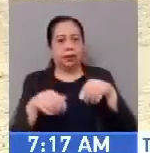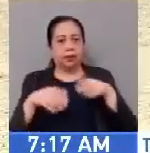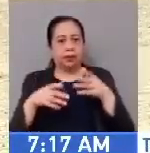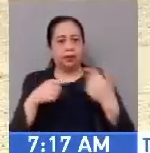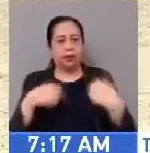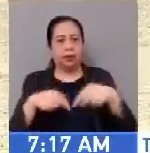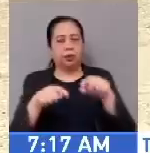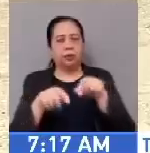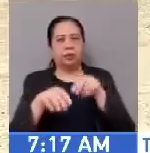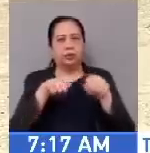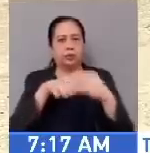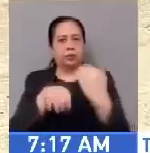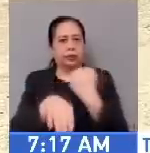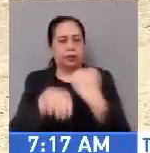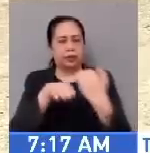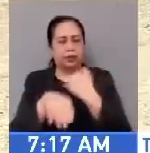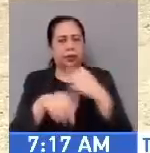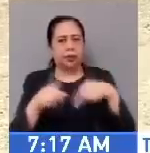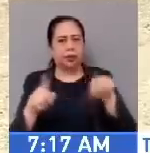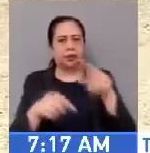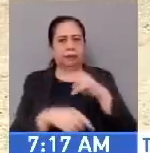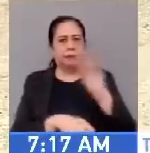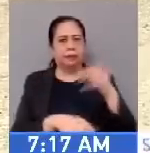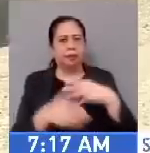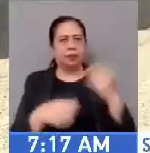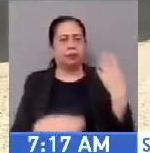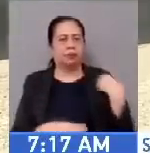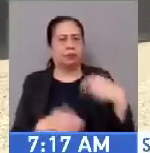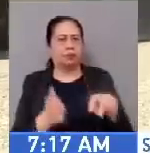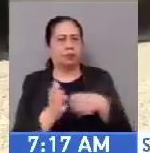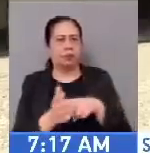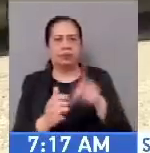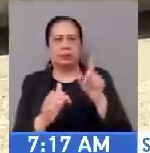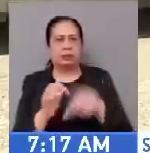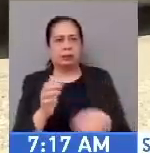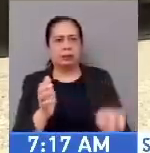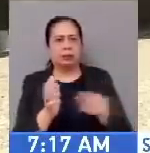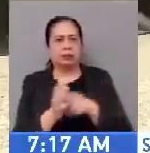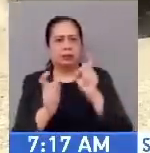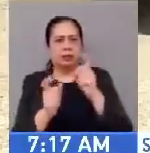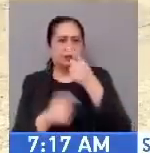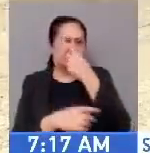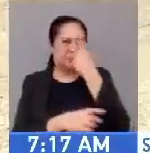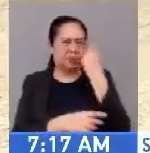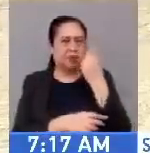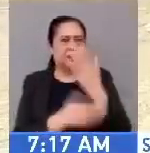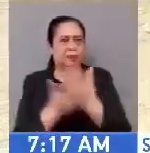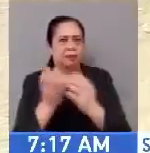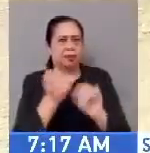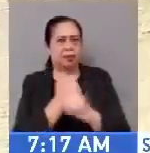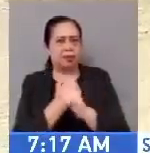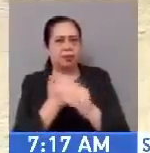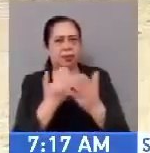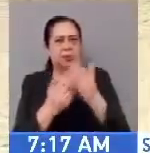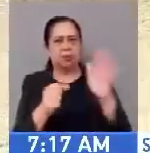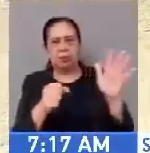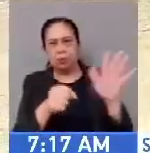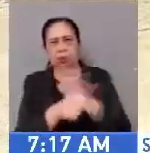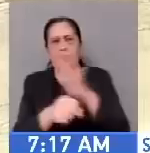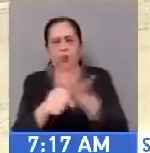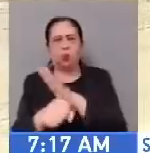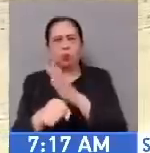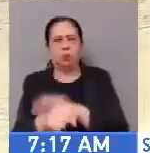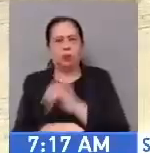Sa ngayon ay may mga pasahero naghihintay at hindi agad nakakasakay dahil yung mga jeepney ay halos puno. Di na rin alintana na wala